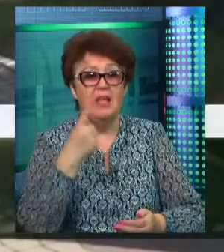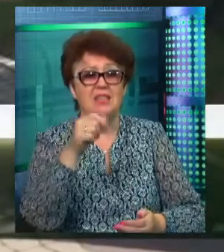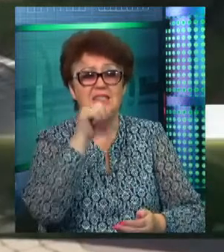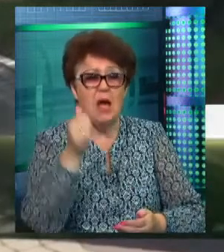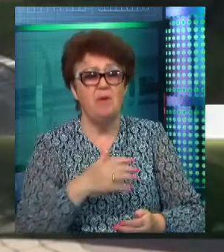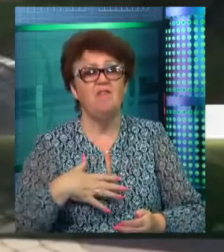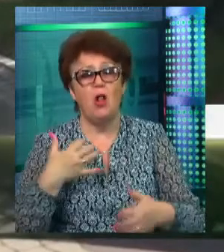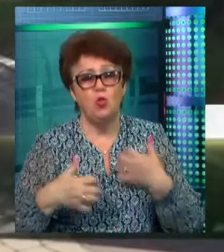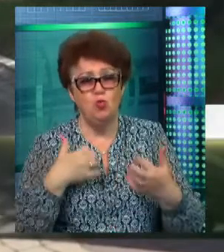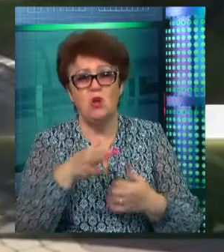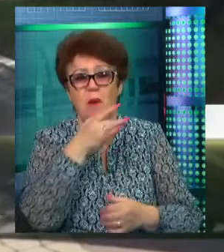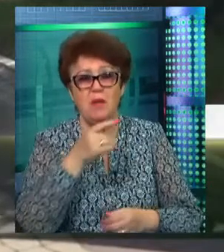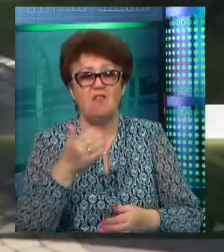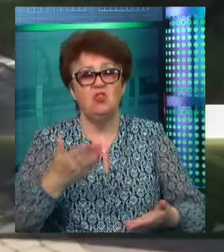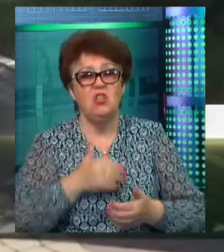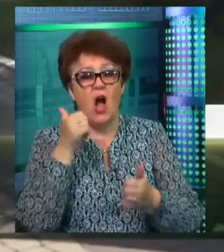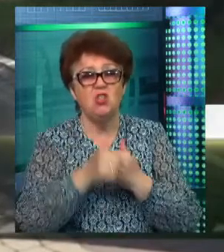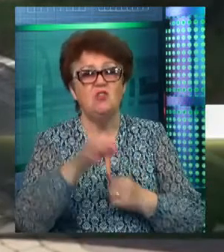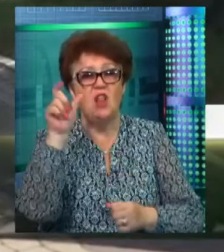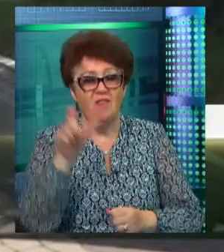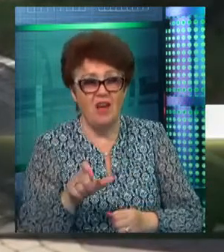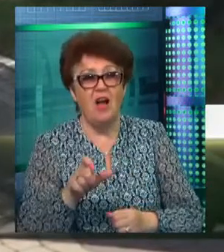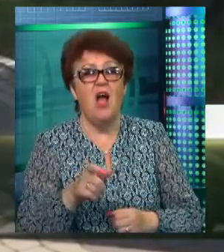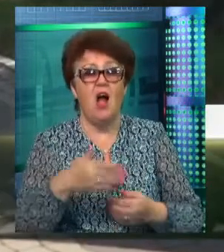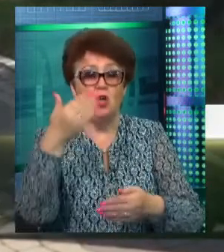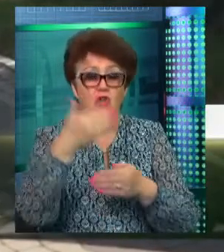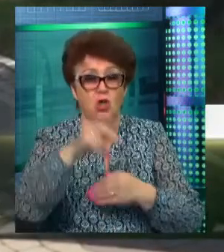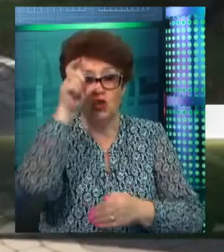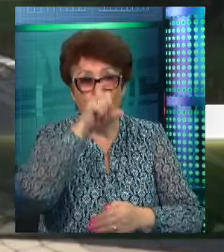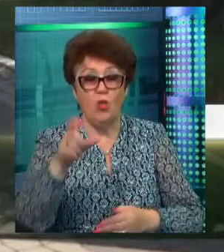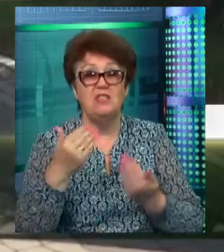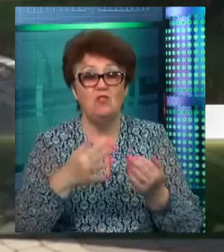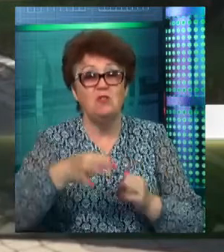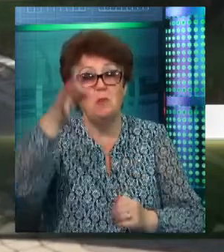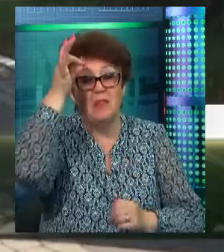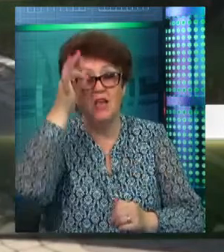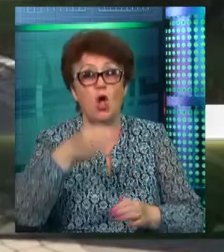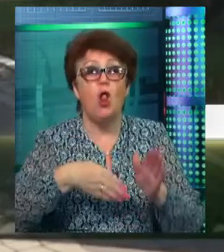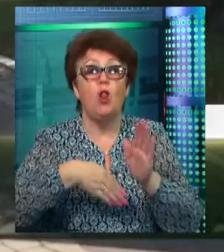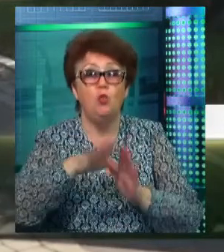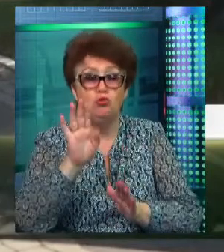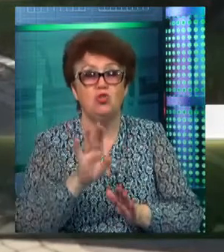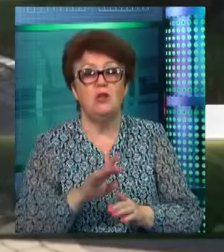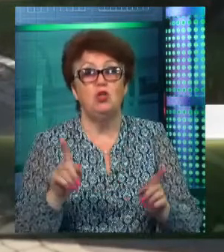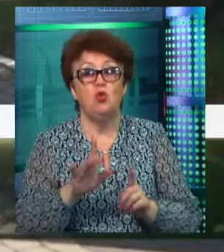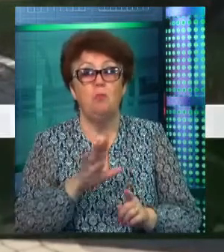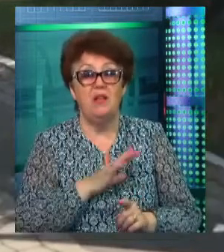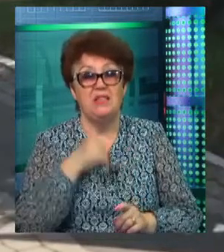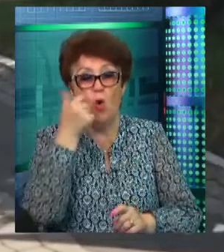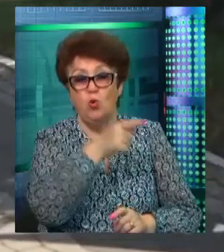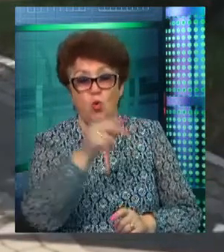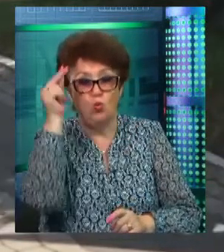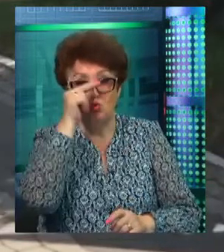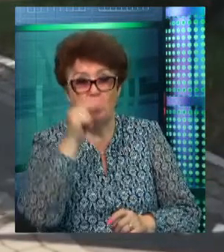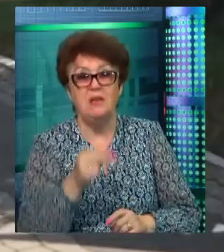волнующих моментов жизни каждого человека окончания школы сегодня вы вспоминаете лучшее что было за годы учебы и